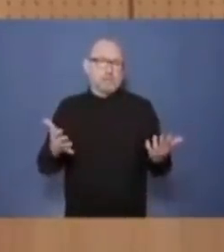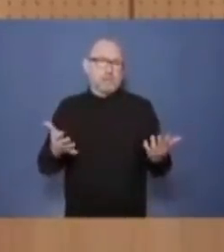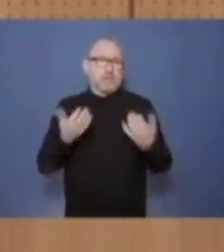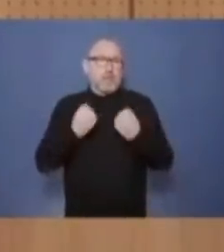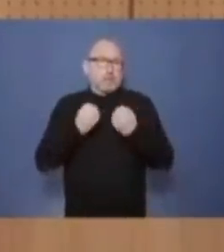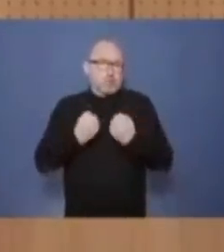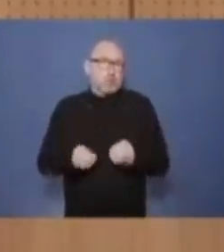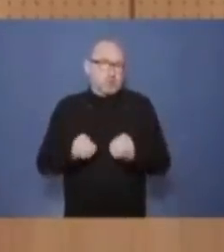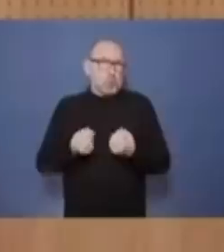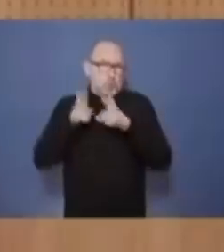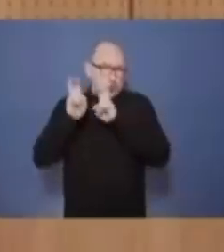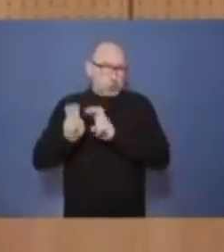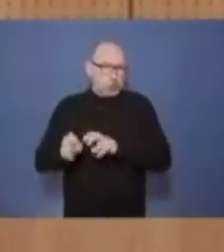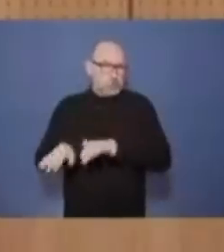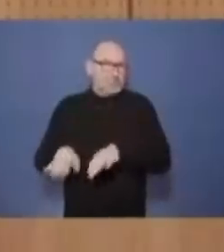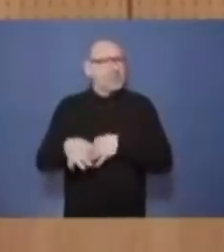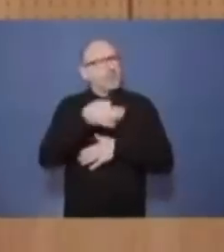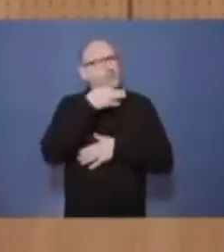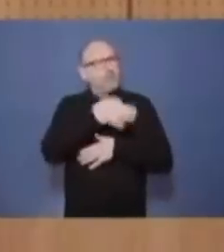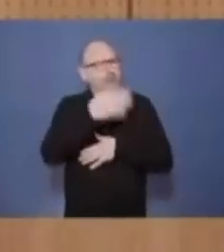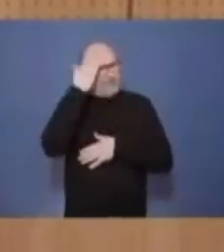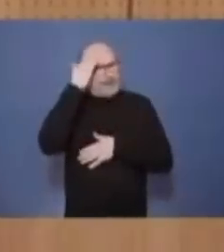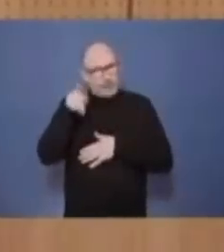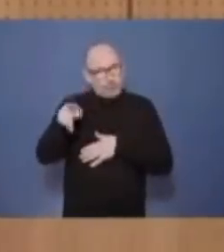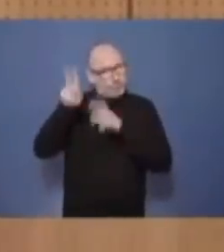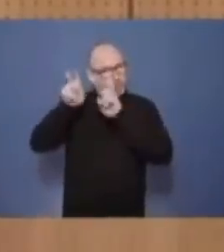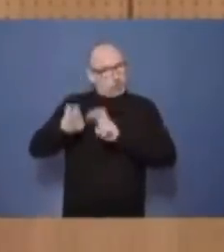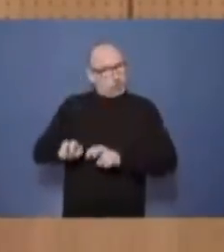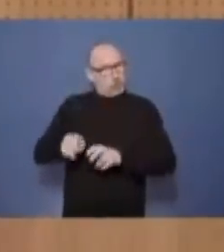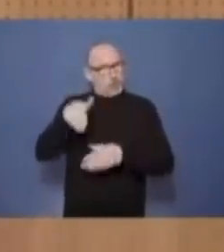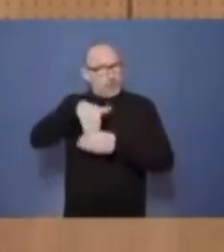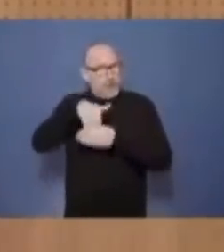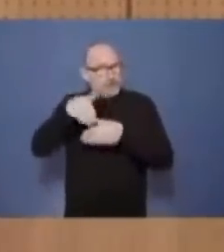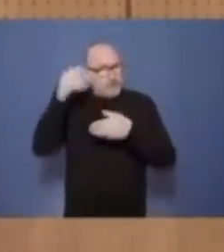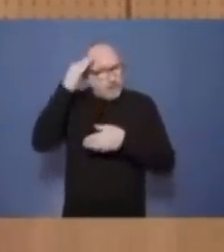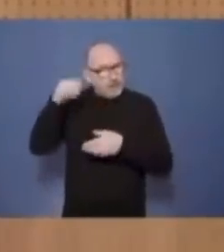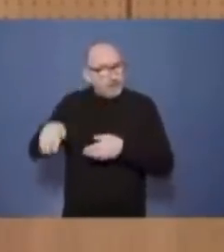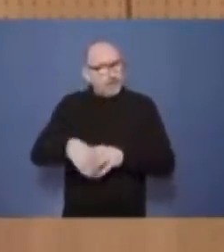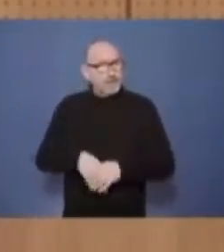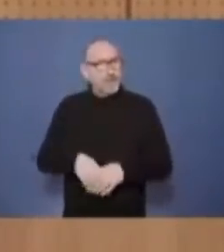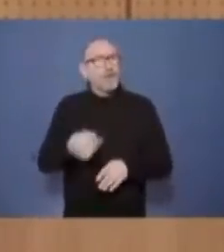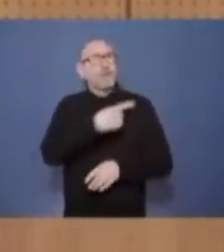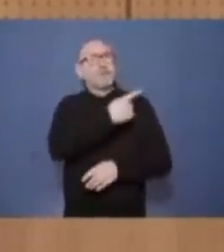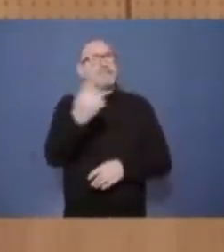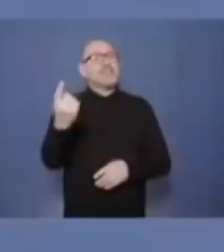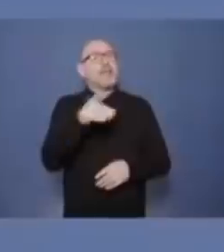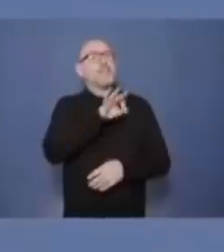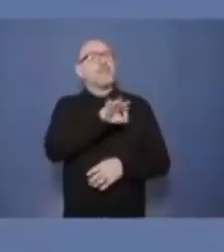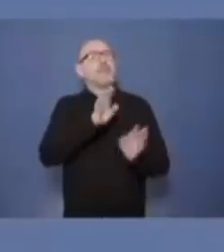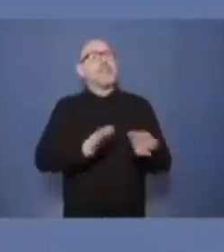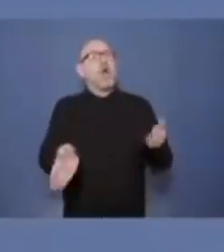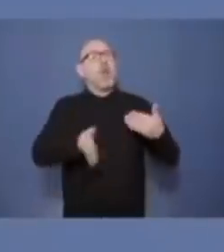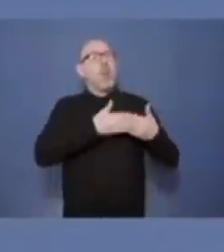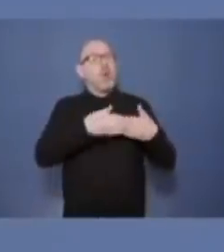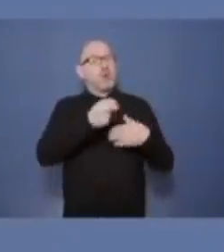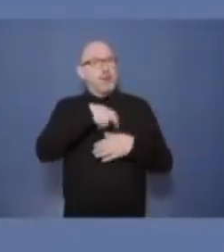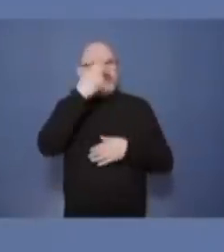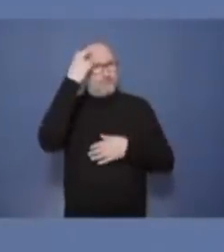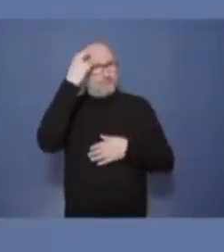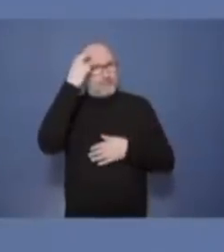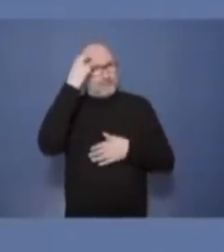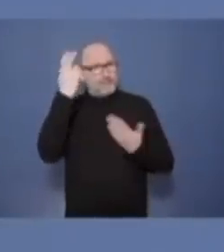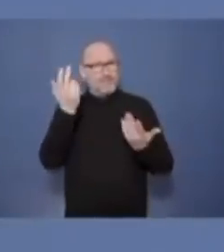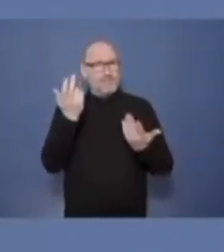Frage wäre, kennen Sie diese Studie? Wie gehen Sie damit um? Und was haben Sie für den Lockdown für wissenschaftliche Studien gehabt, die auch peer-reviewed sind